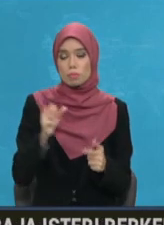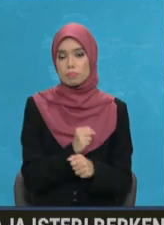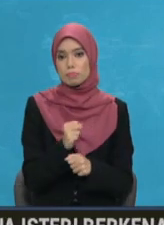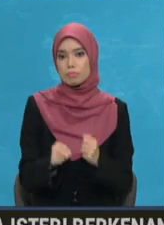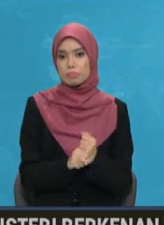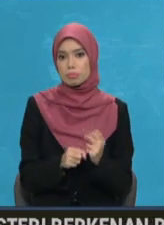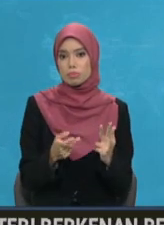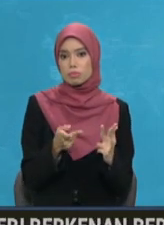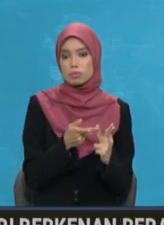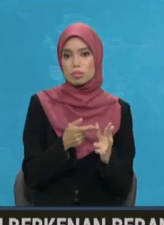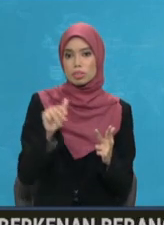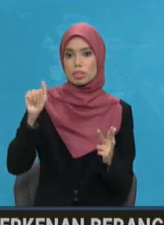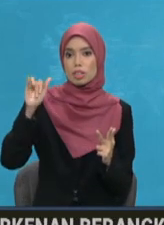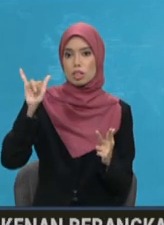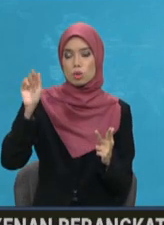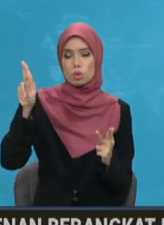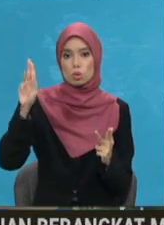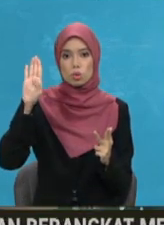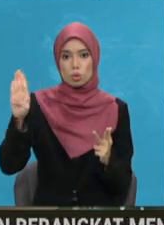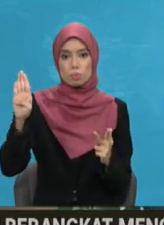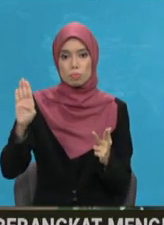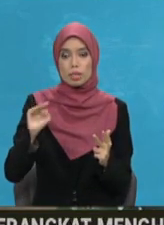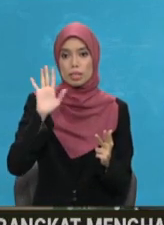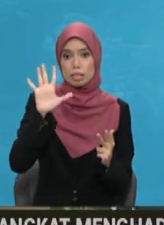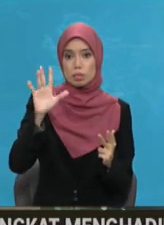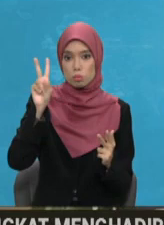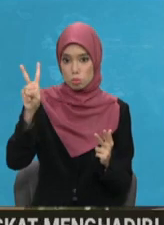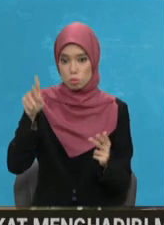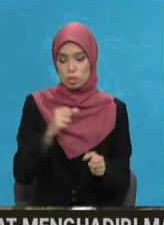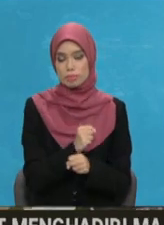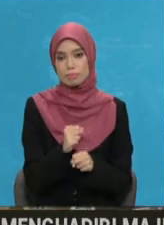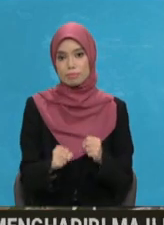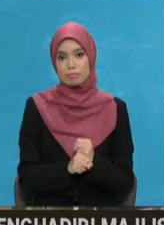Muhammad 52 tahun